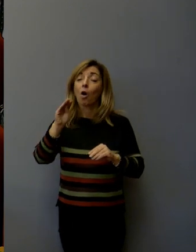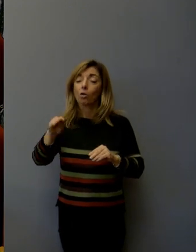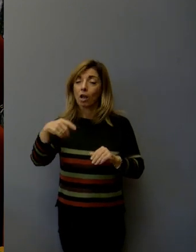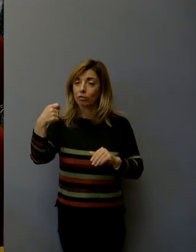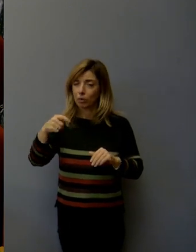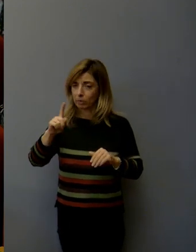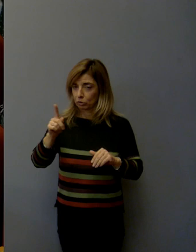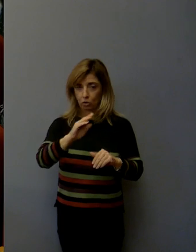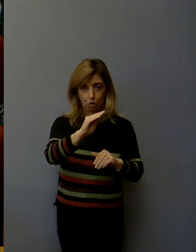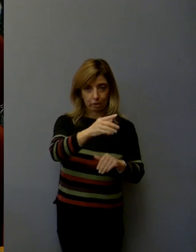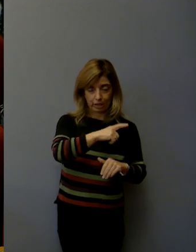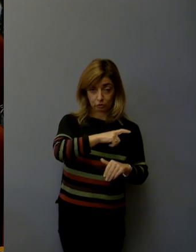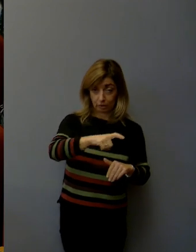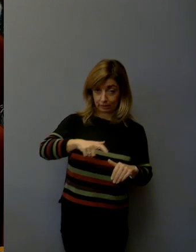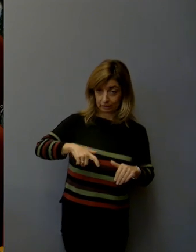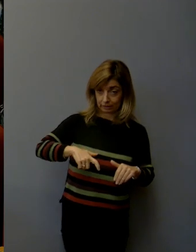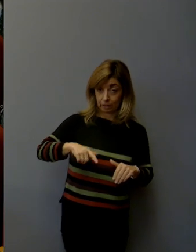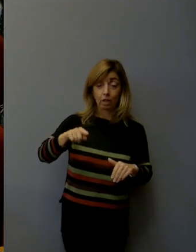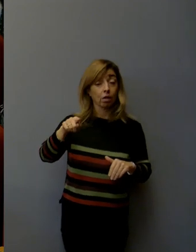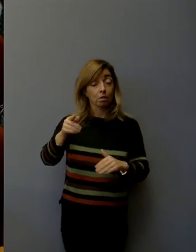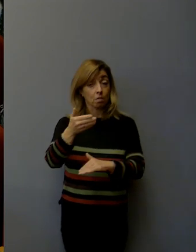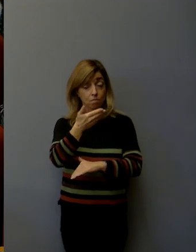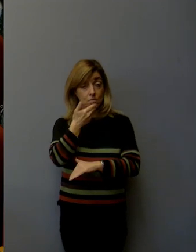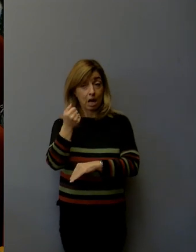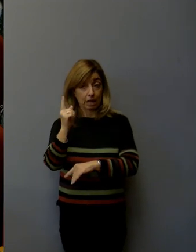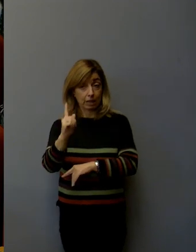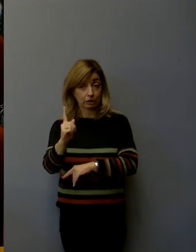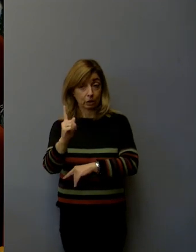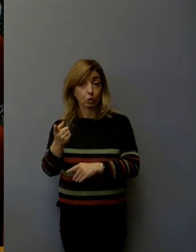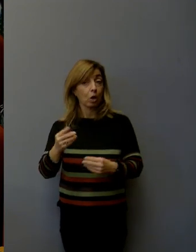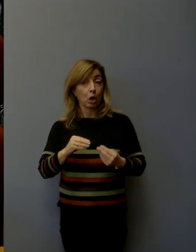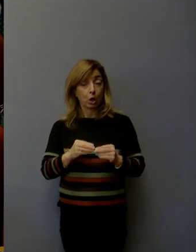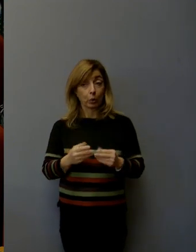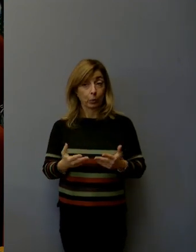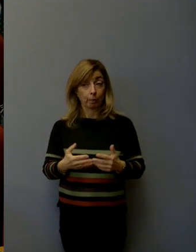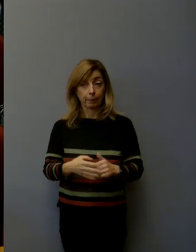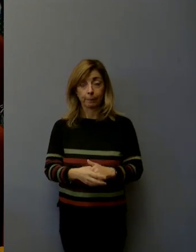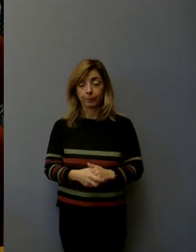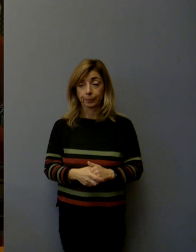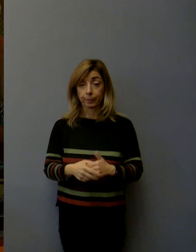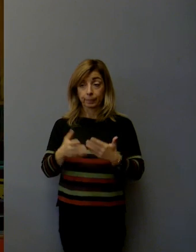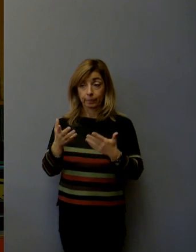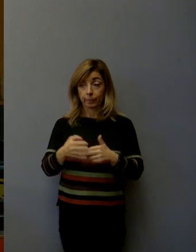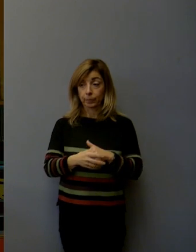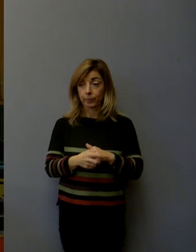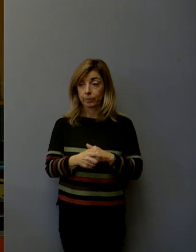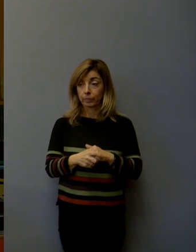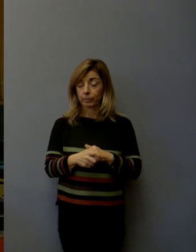agire rispetto a questa mancanza che lei ha messo in atto è in questa seduta del consiglio comunale prego